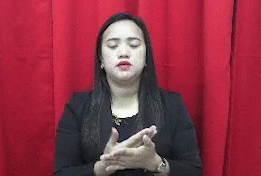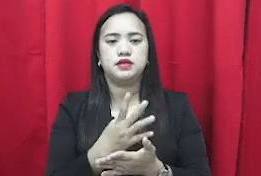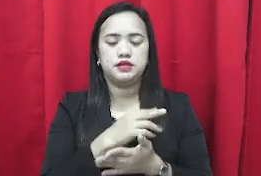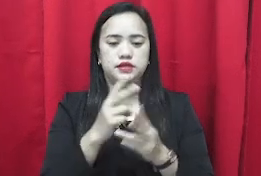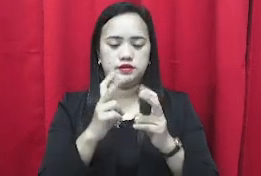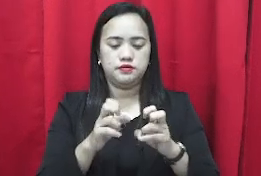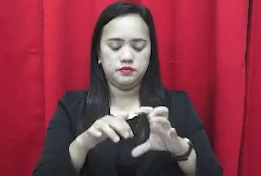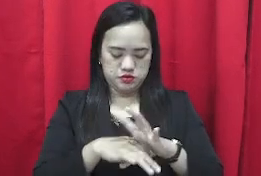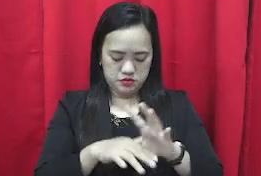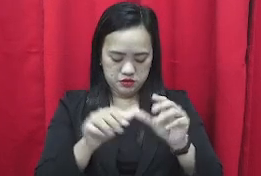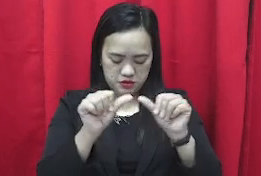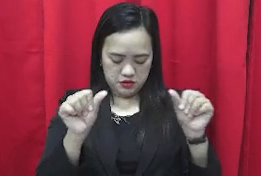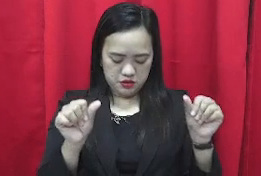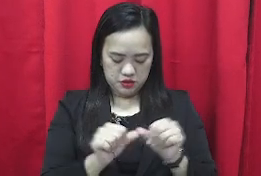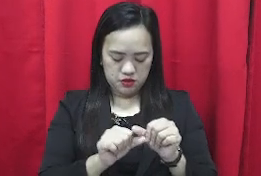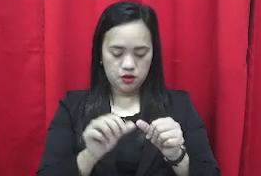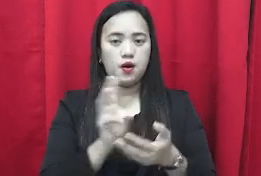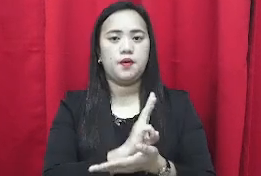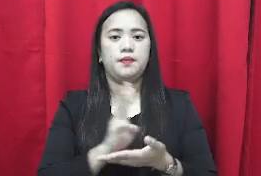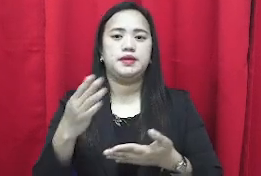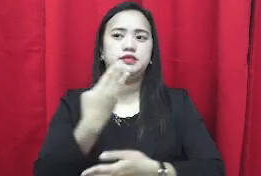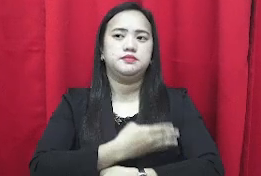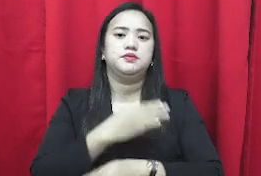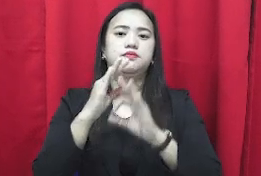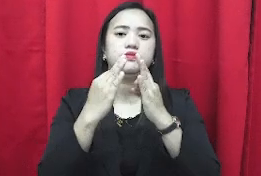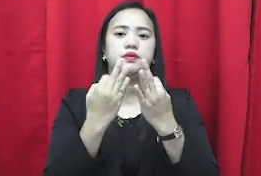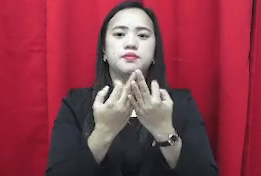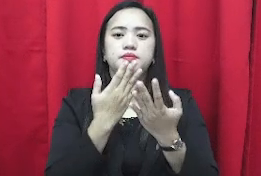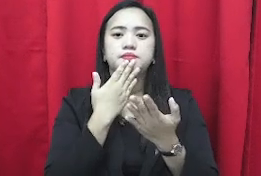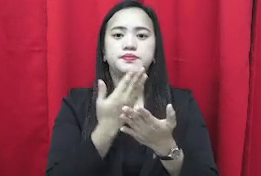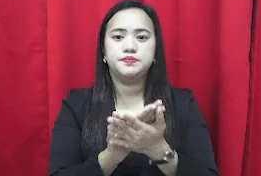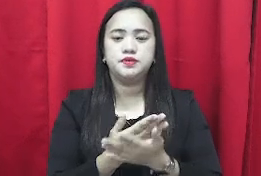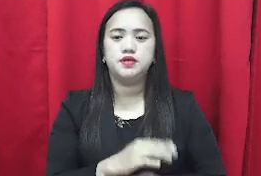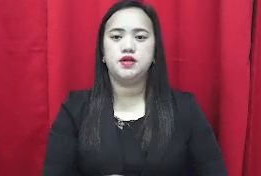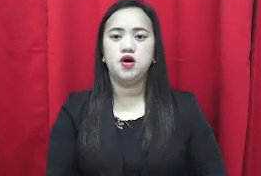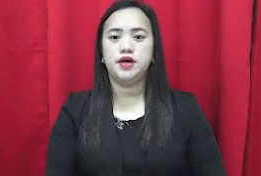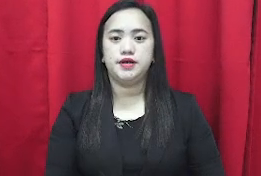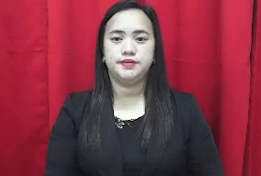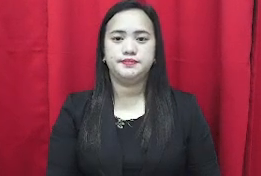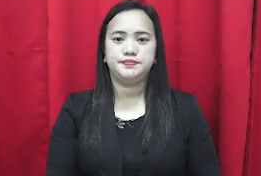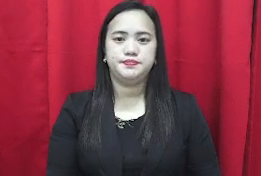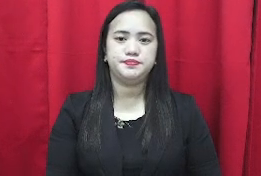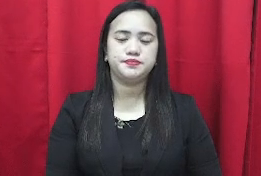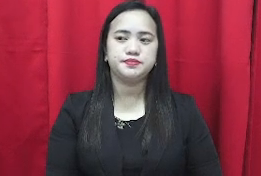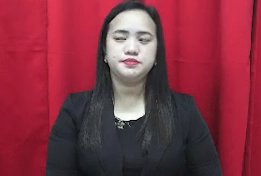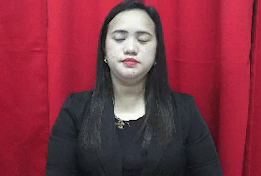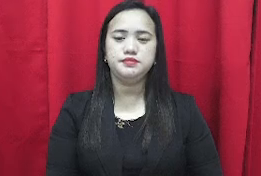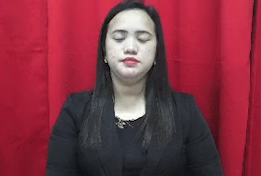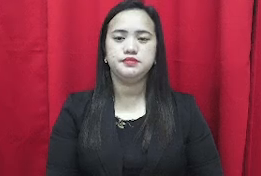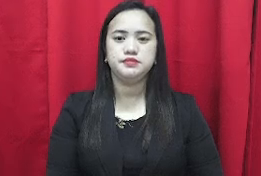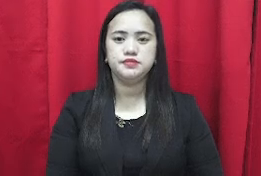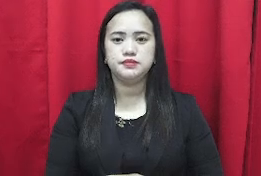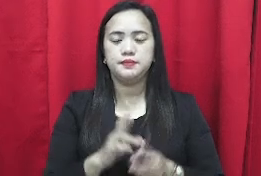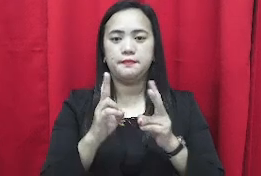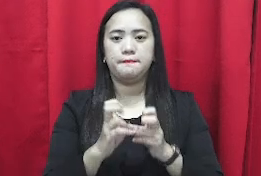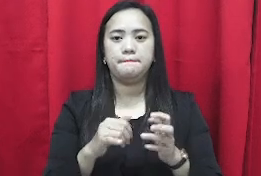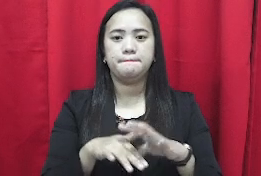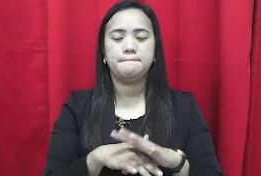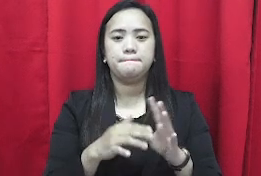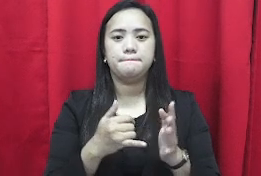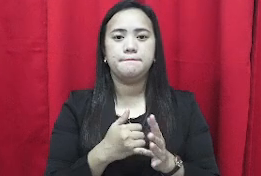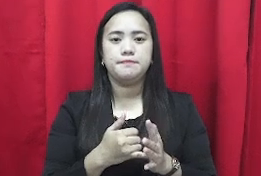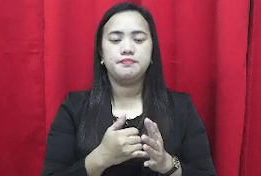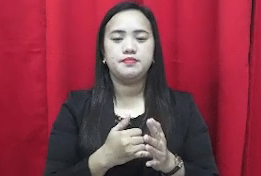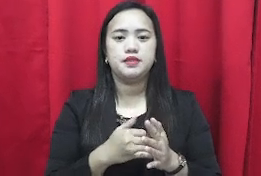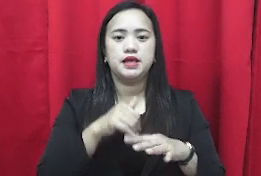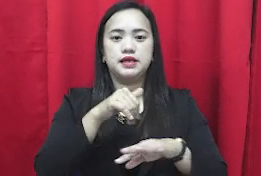aming area ang westbank family Magandang tanghali po sa inyo kapamil at Hindi po ipasa po natin ang